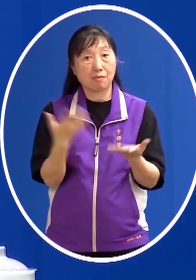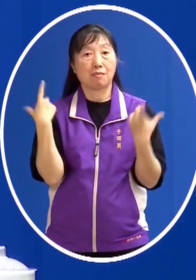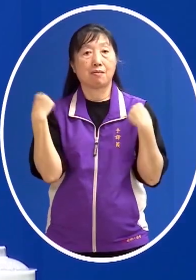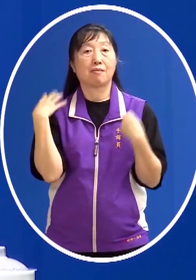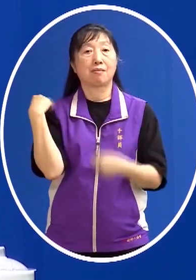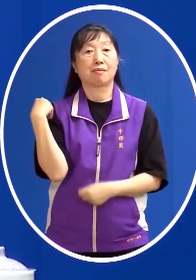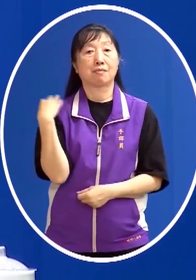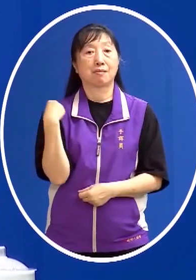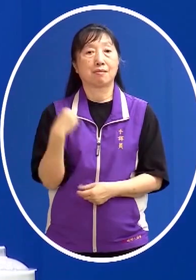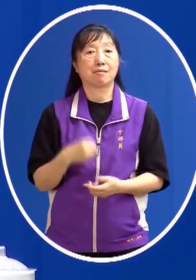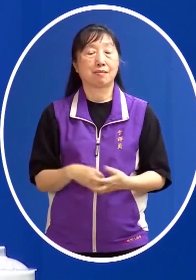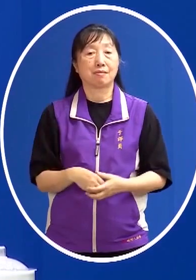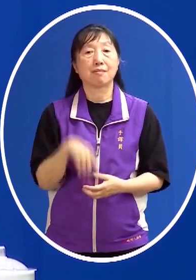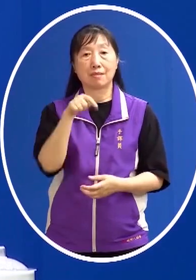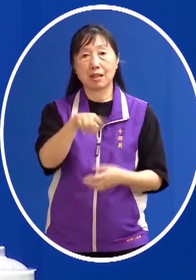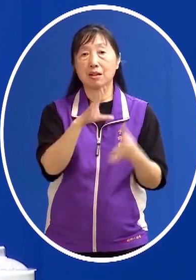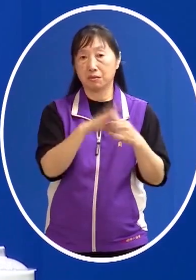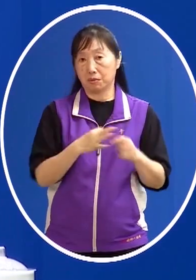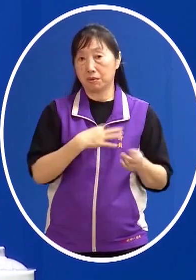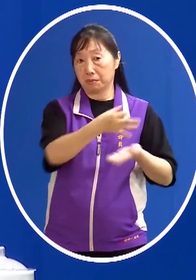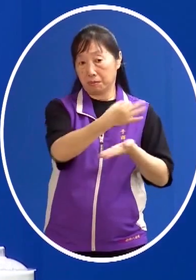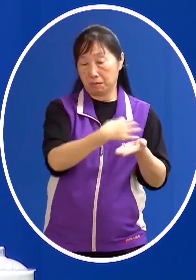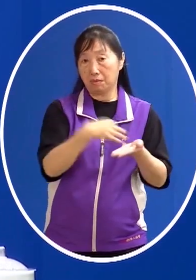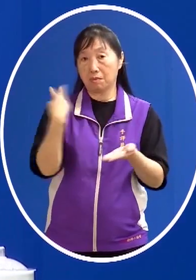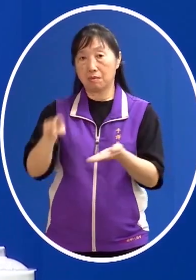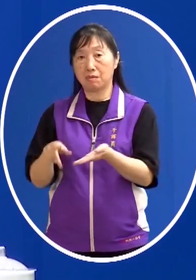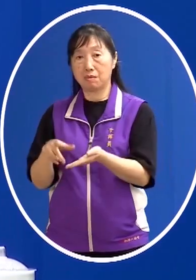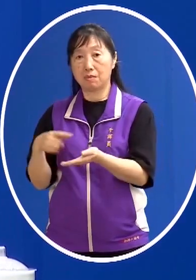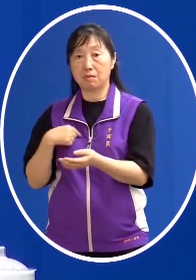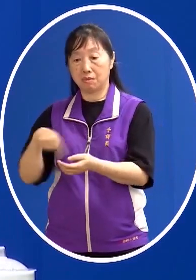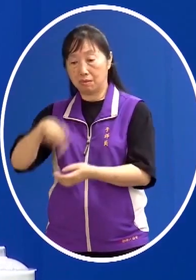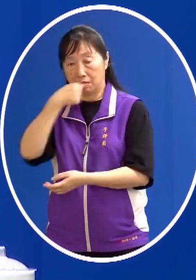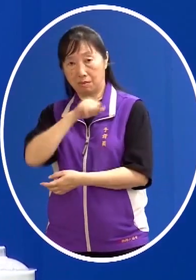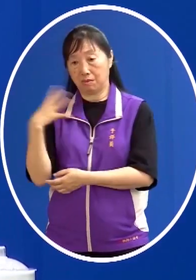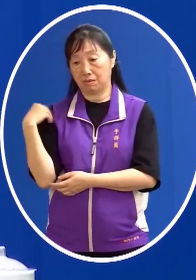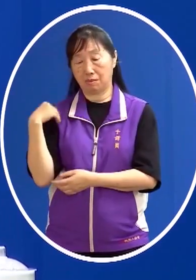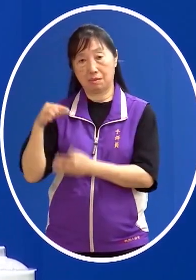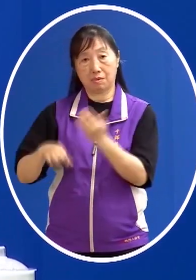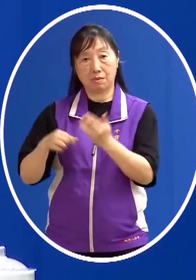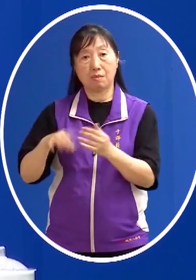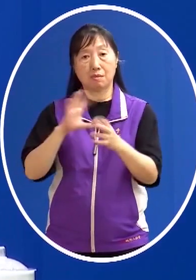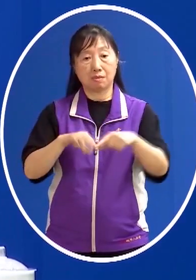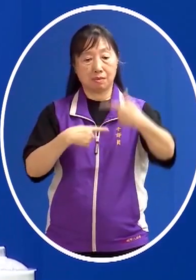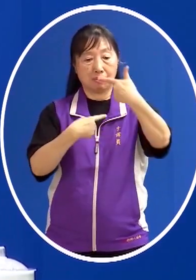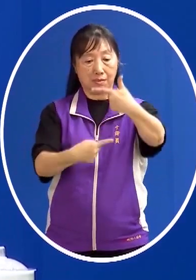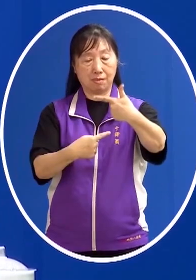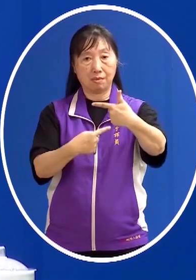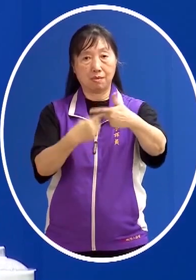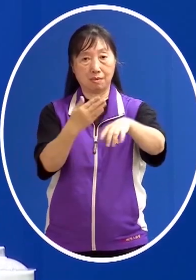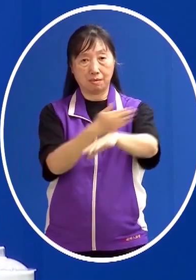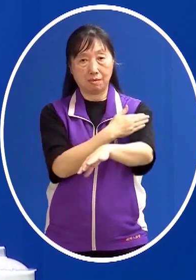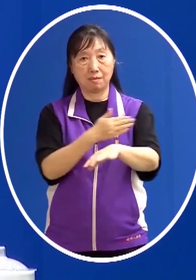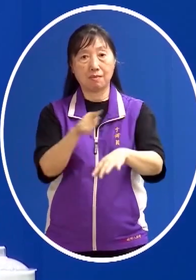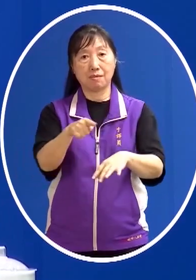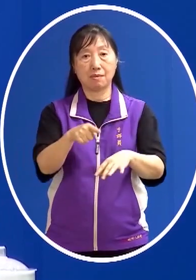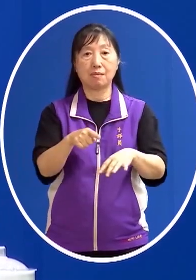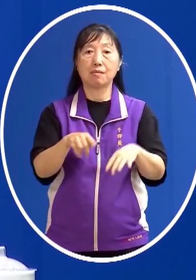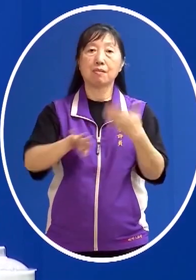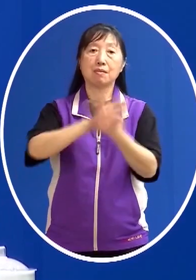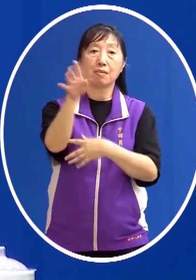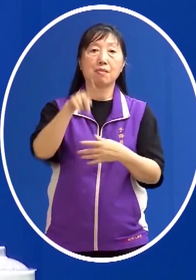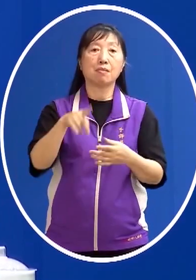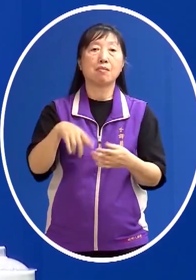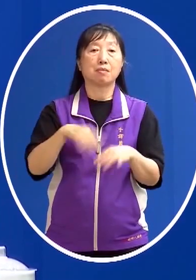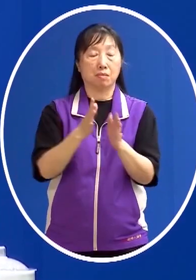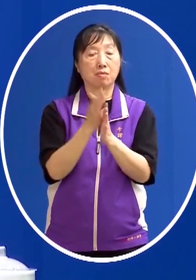呢，可以说开放了以后，6月1号在市面上一般的通路就可以买得到